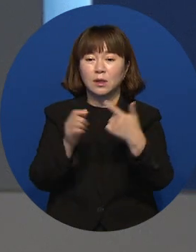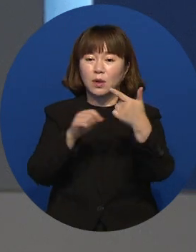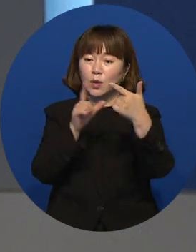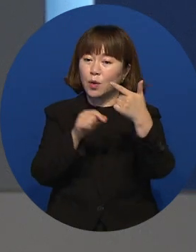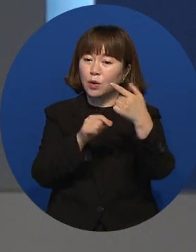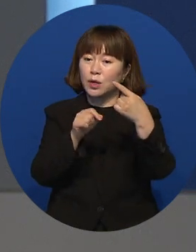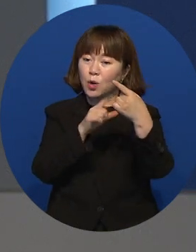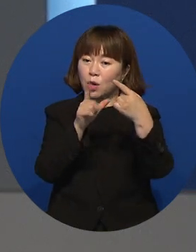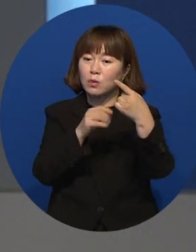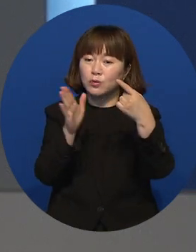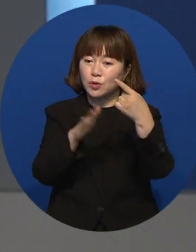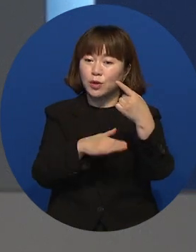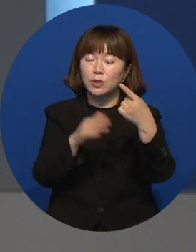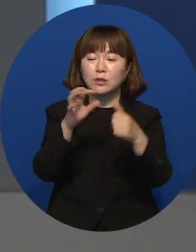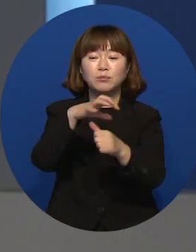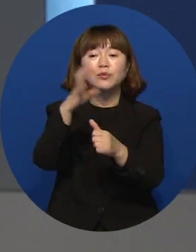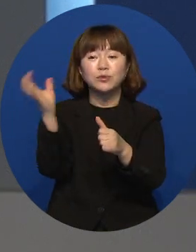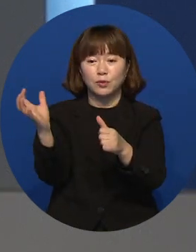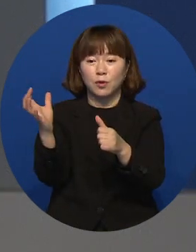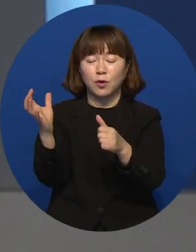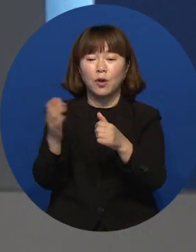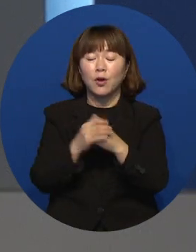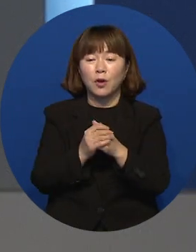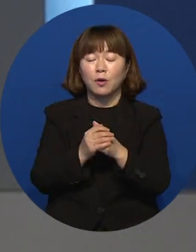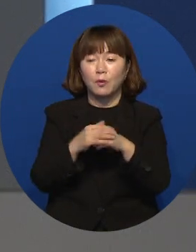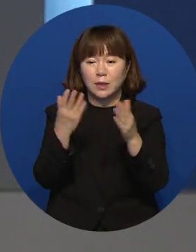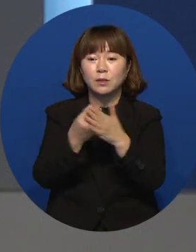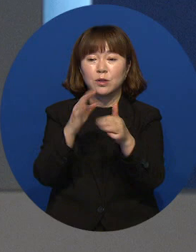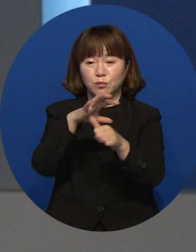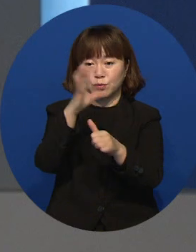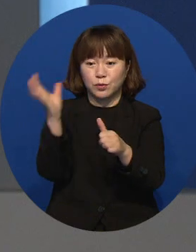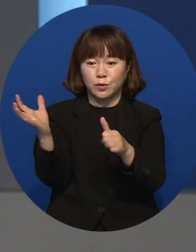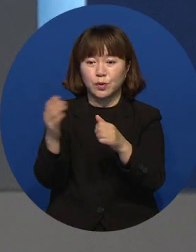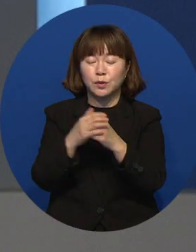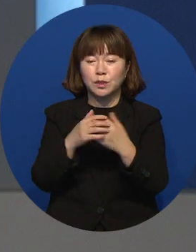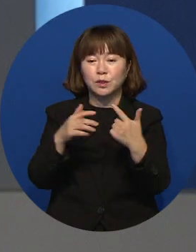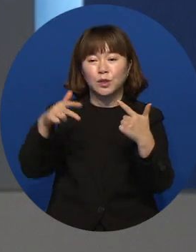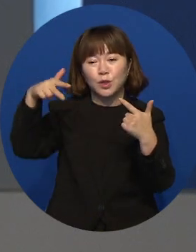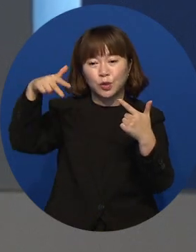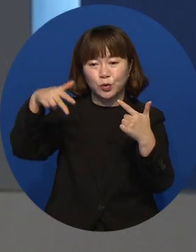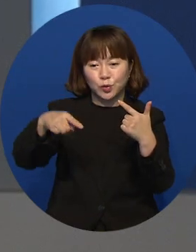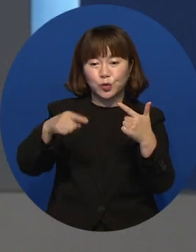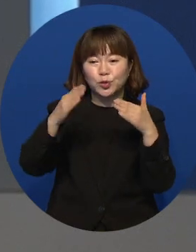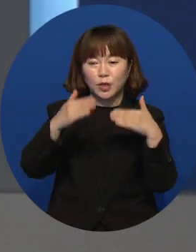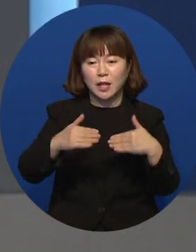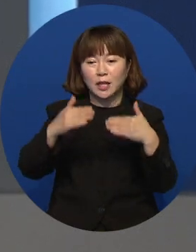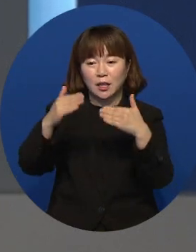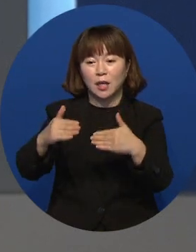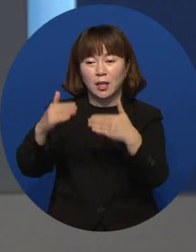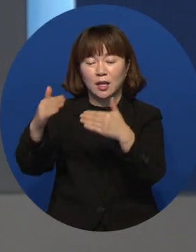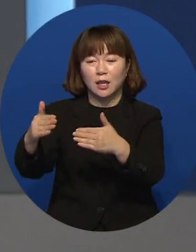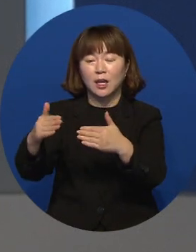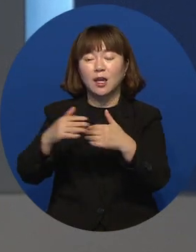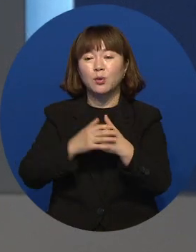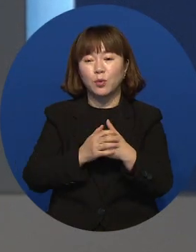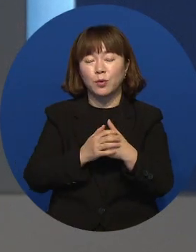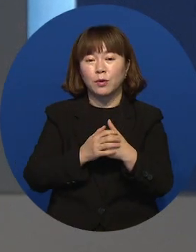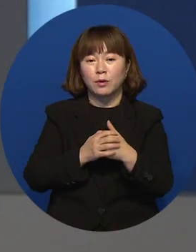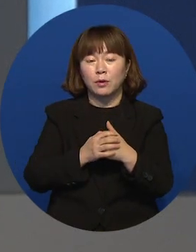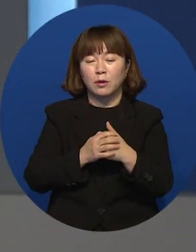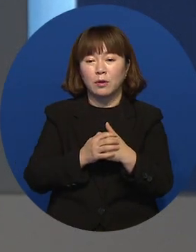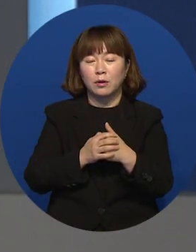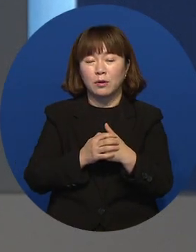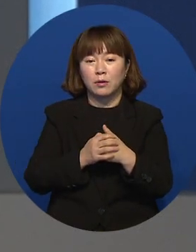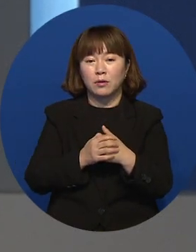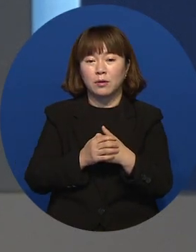형태로 지금 계획들을 하고 있는 같아요 리소 6주 단위로 이렇게 지금 계획을 하고 있는 것을 알고 있으면서 사조를 운영하고 2주정도 평가하고